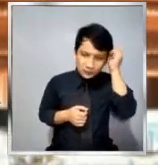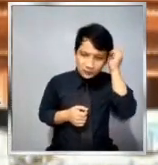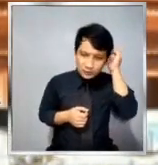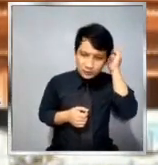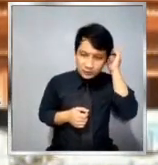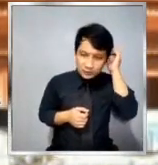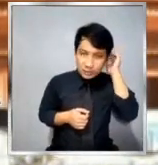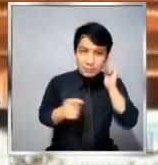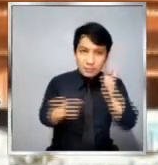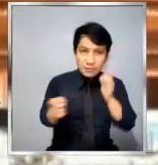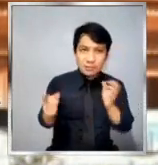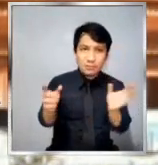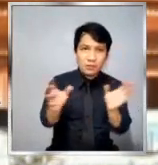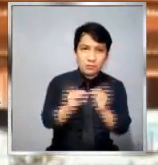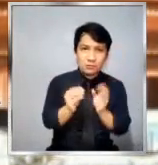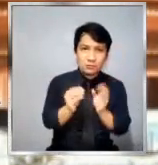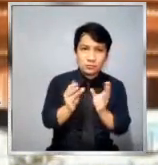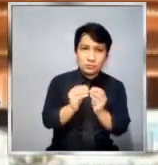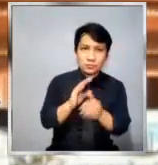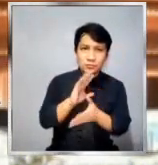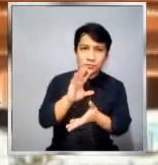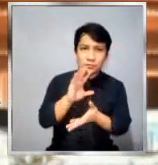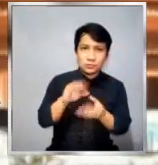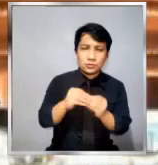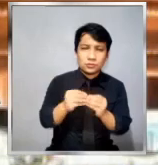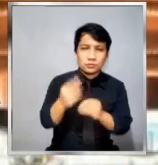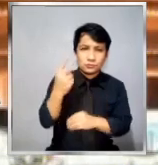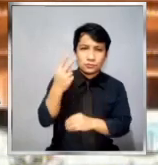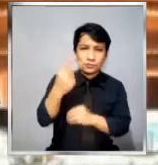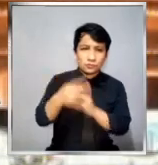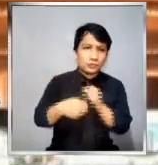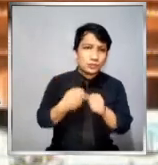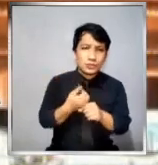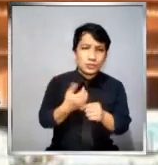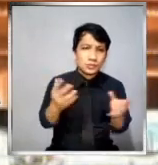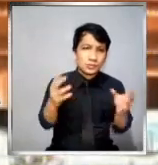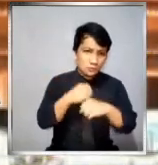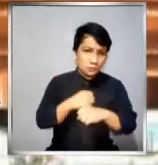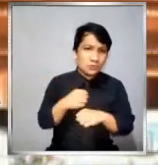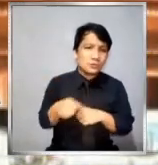2 years. Gusto kong malaman